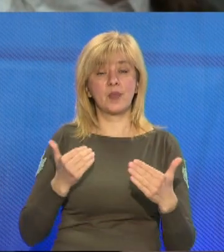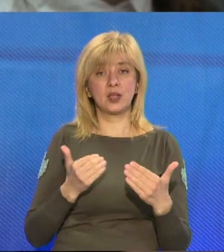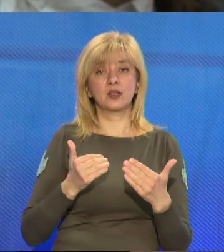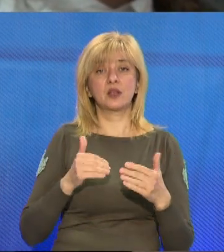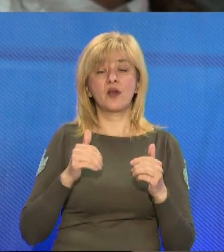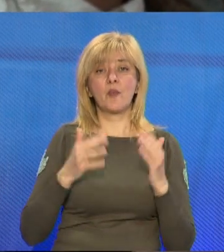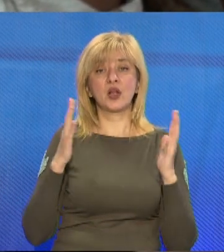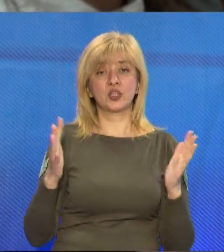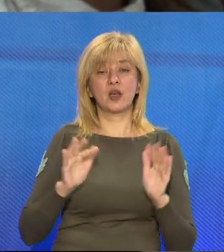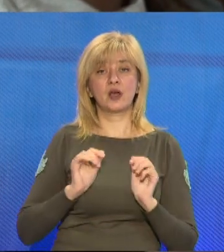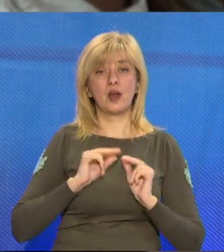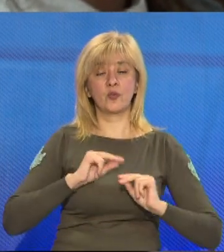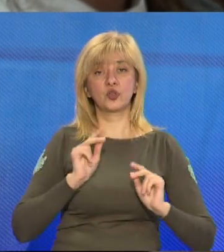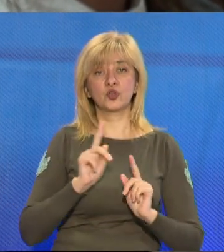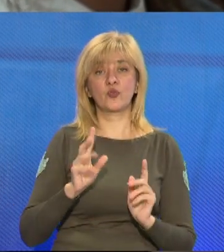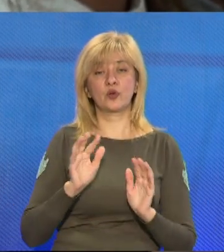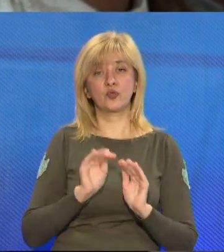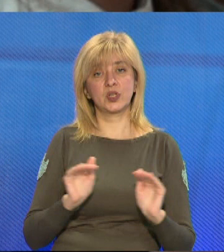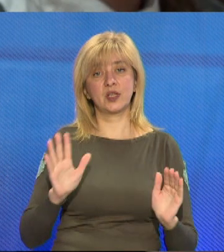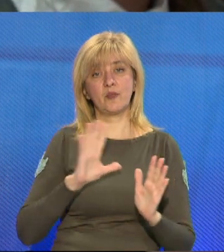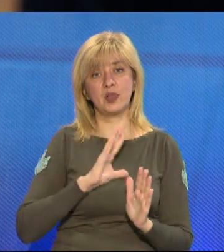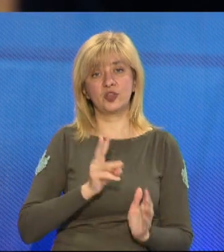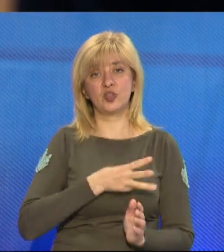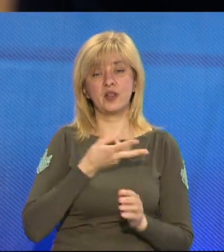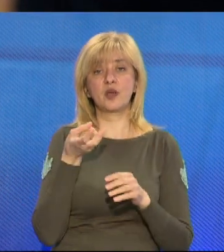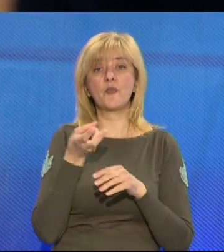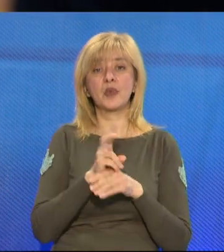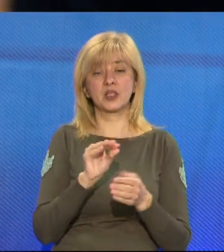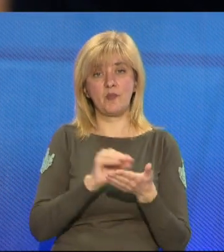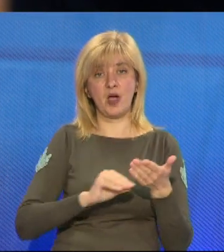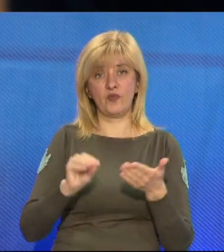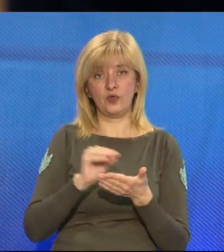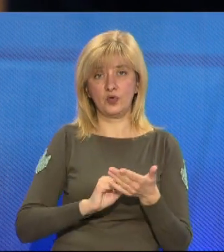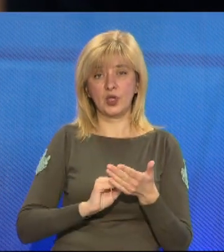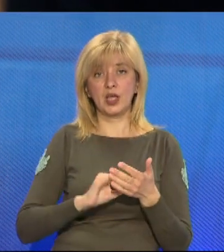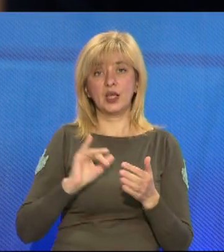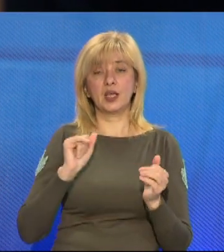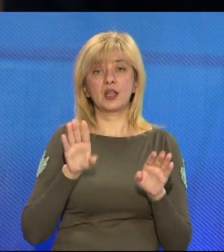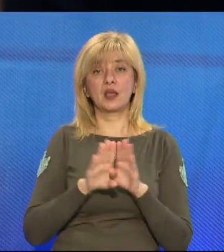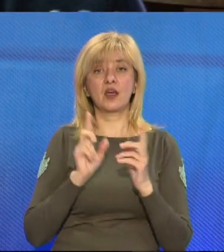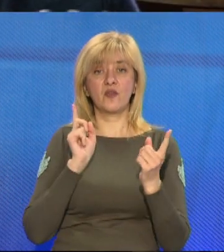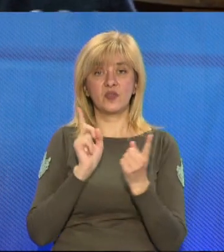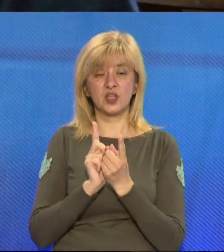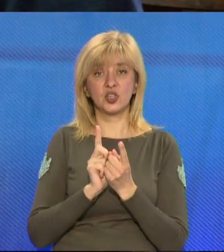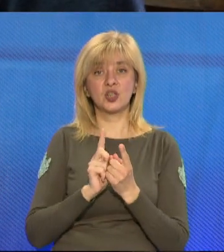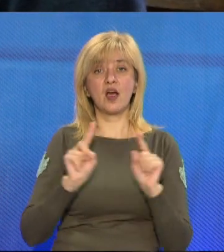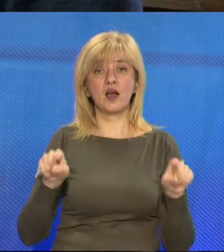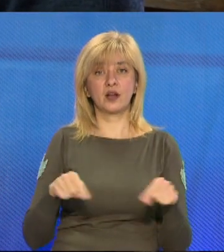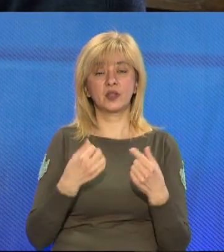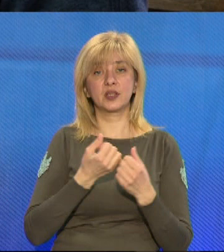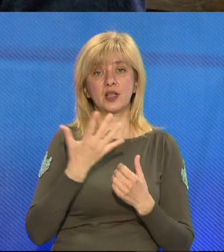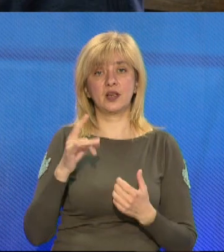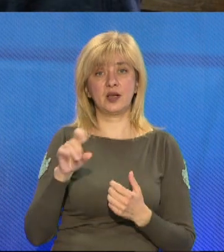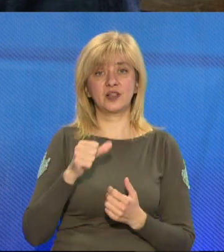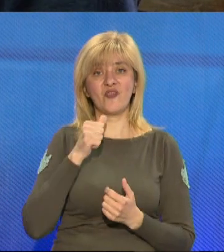жадания детей знов прийти у библиотеку. А значим, что подобные сустрэчы другий филиал ладит несколько разов в месяц. На наступную